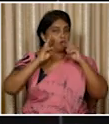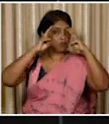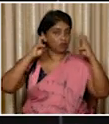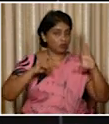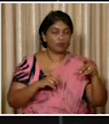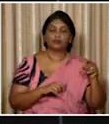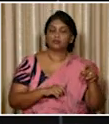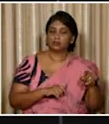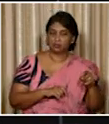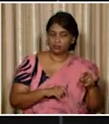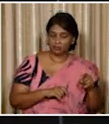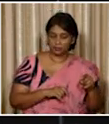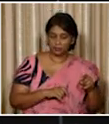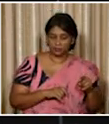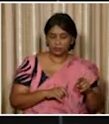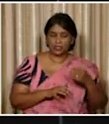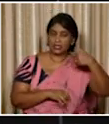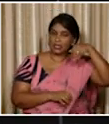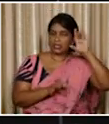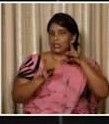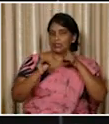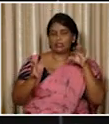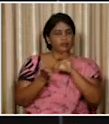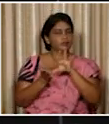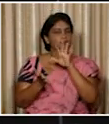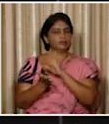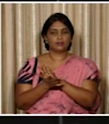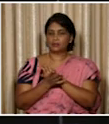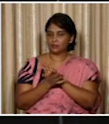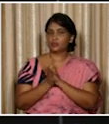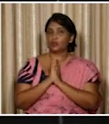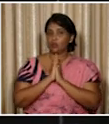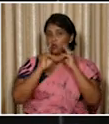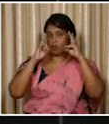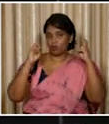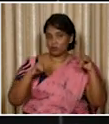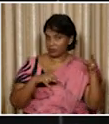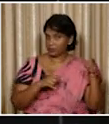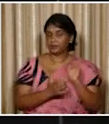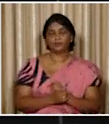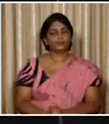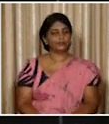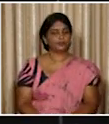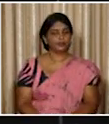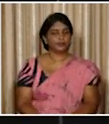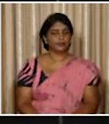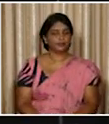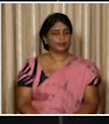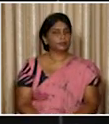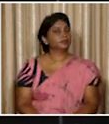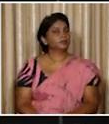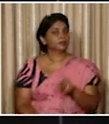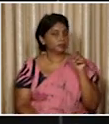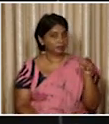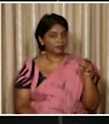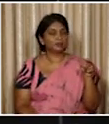எண்பித்துள்ளனர். பழமையும் பாரம்பரிய வரலாறும் மிக்க வெடுக்குநாரிமலையின் அடிவாரத்தில் தமிழ் பிராமி கல்வெட்டுக்கள் மற்றும்